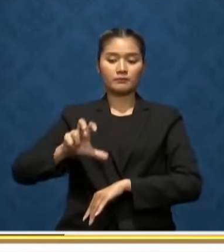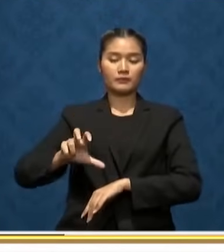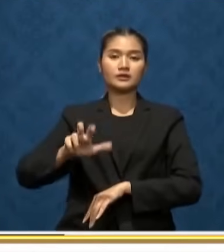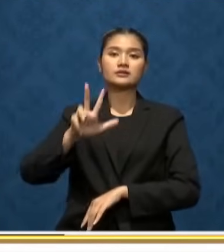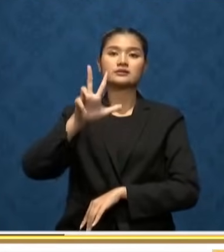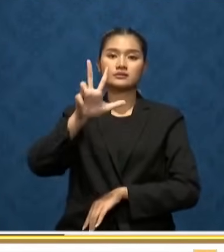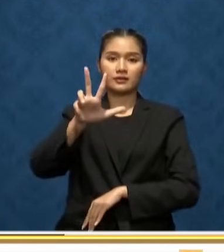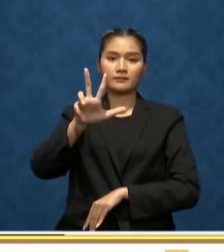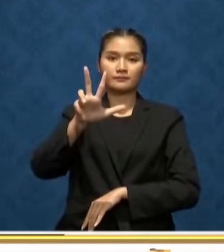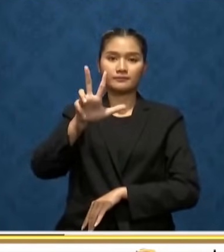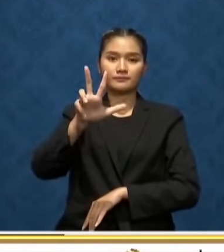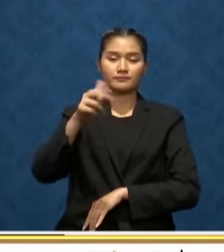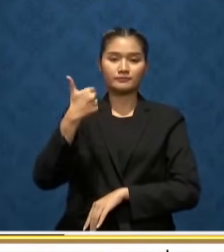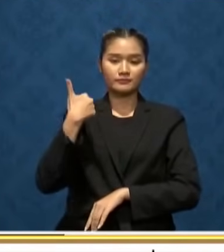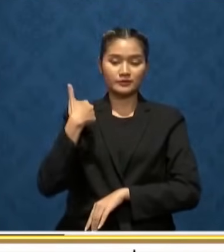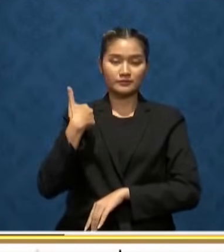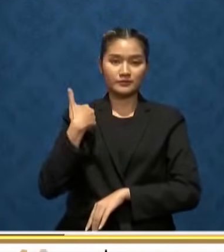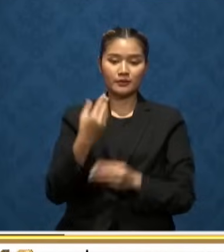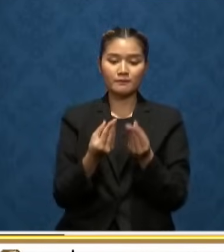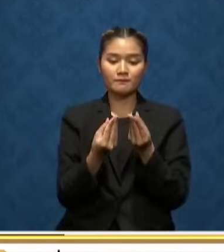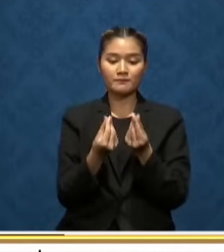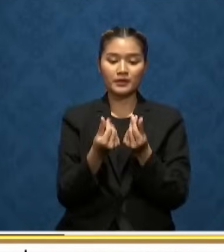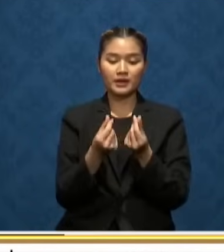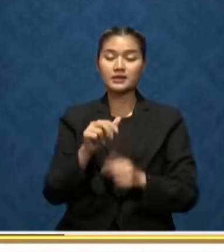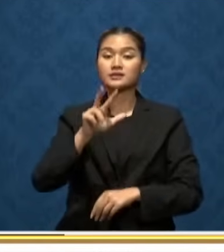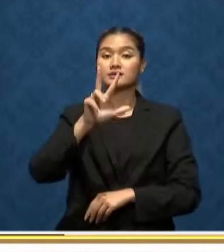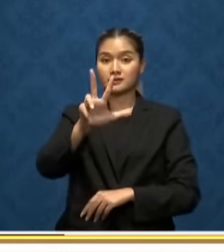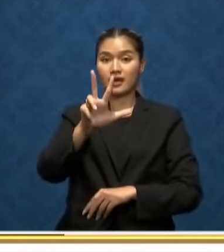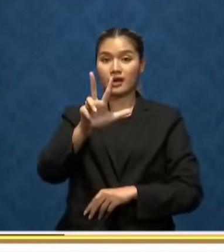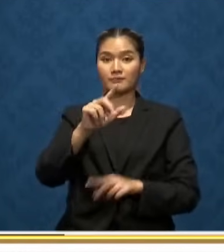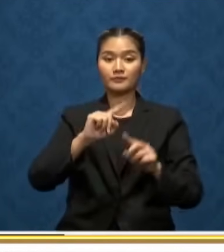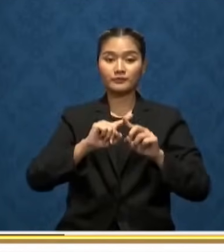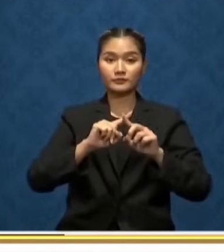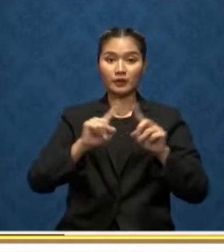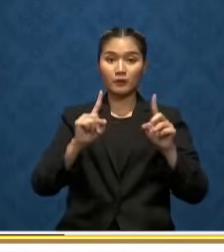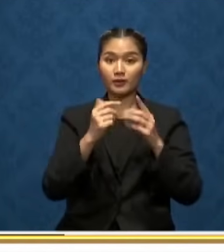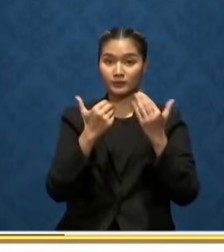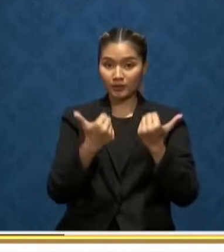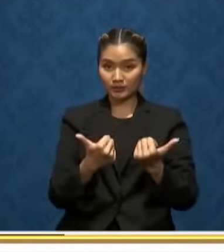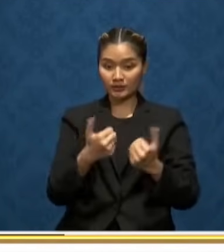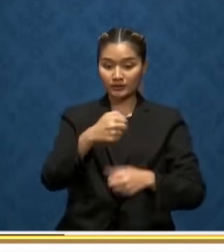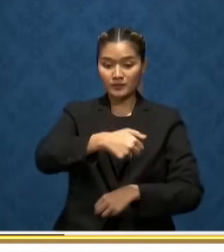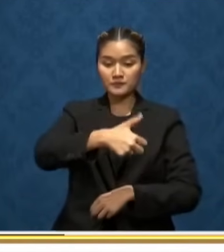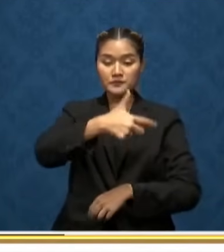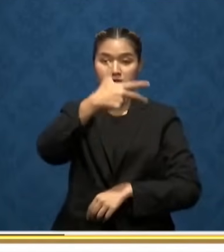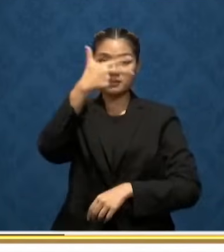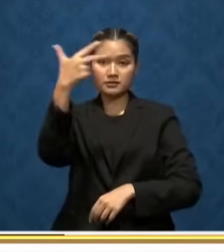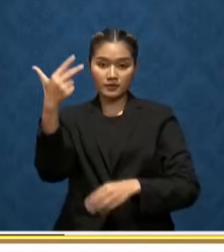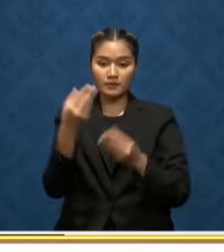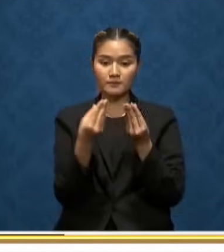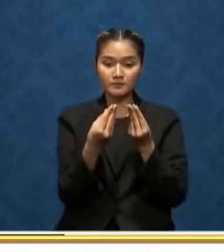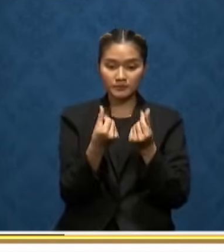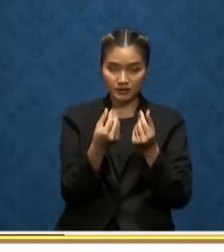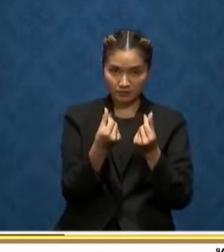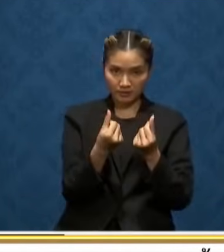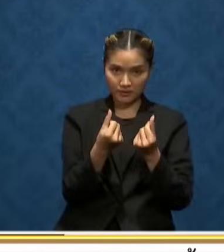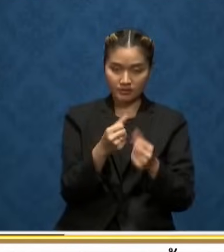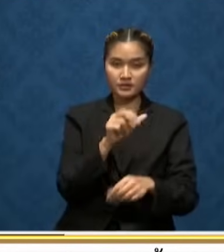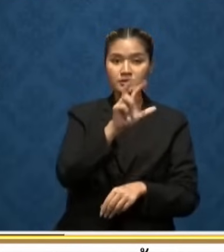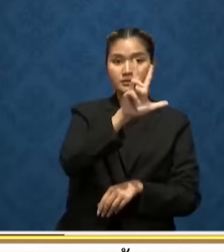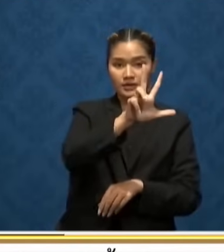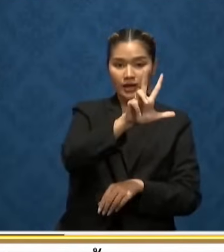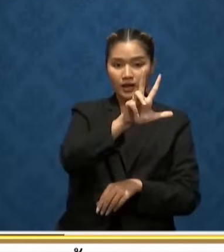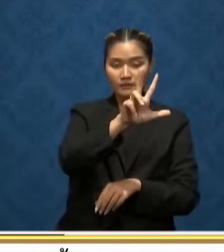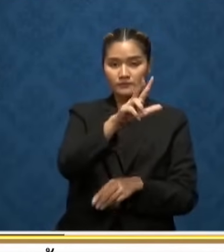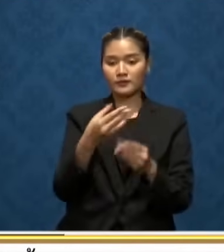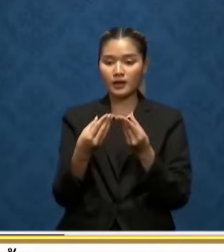3ปัจจุบันนี้ไทย PBS มีทีวี2ช่องหมายเลข3และมี LRTV ห